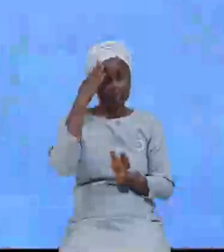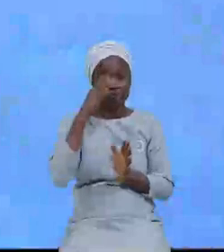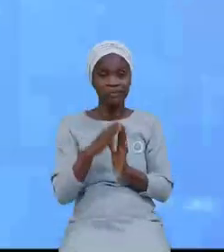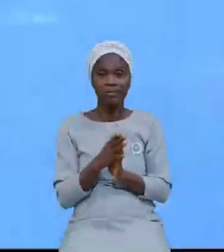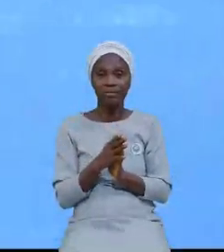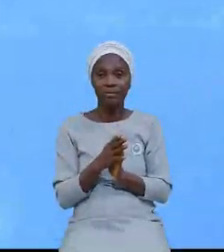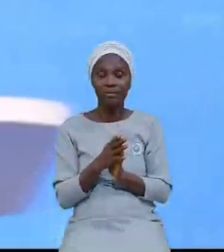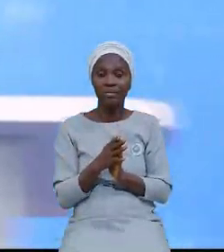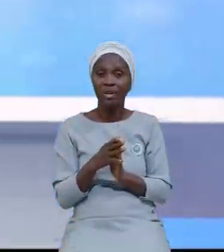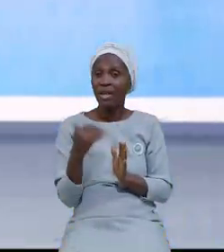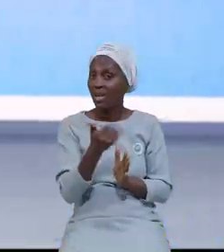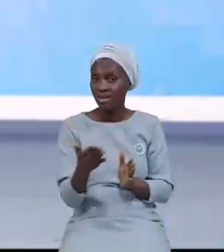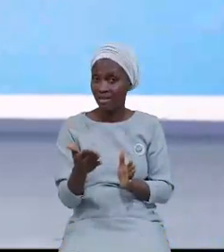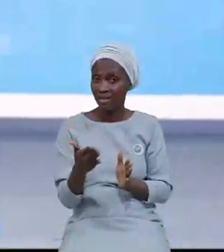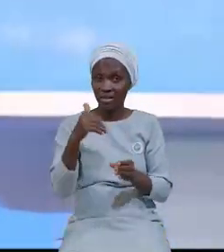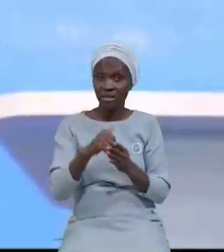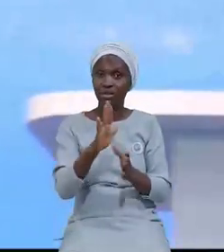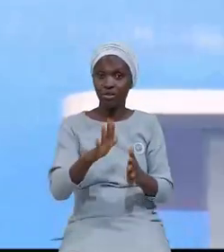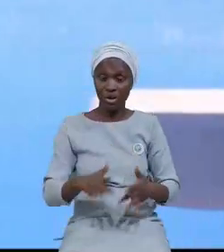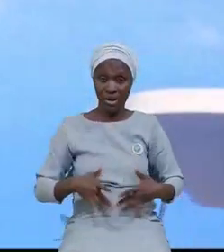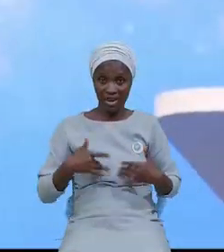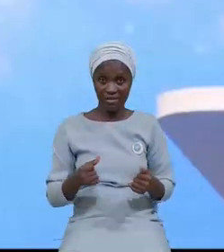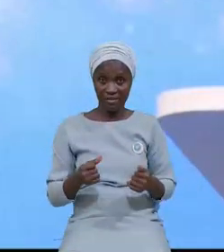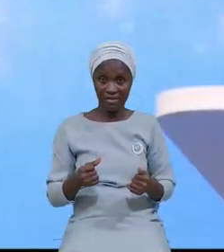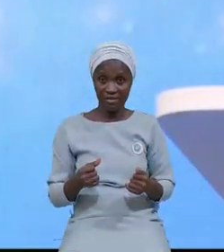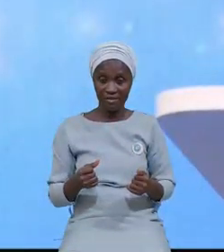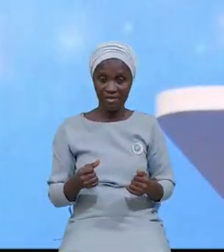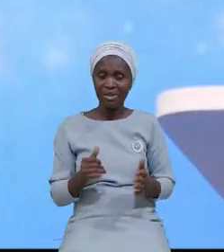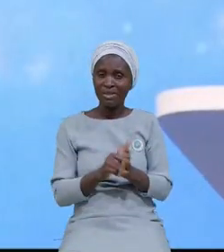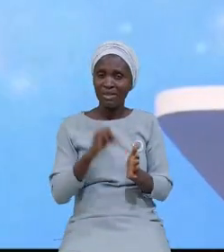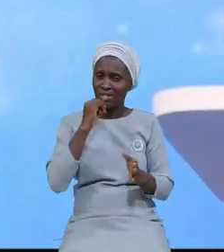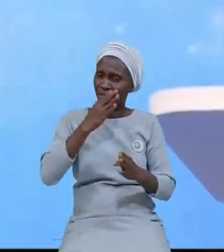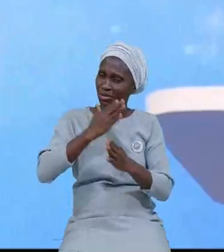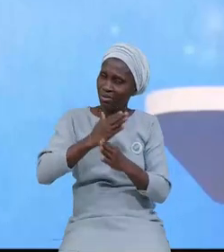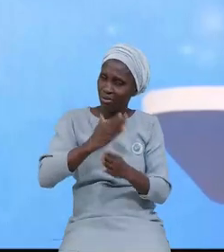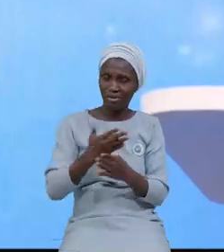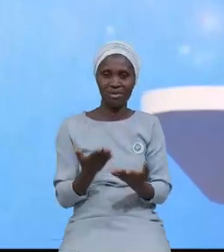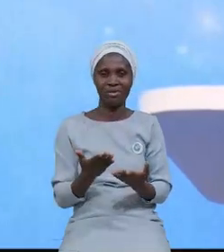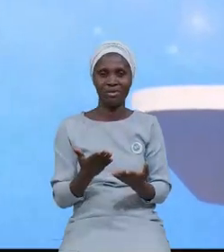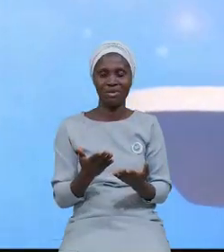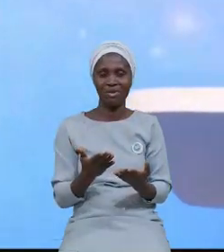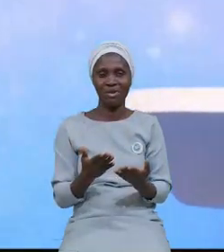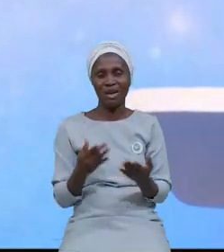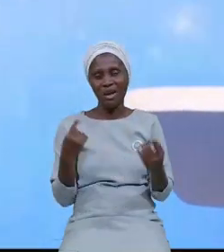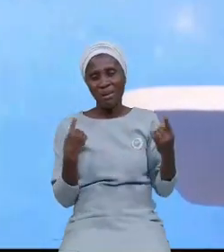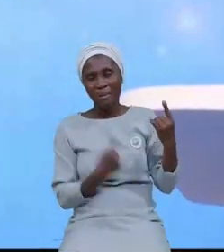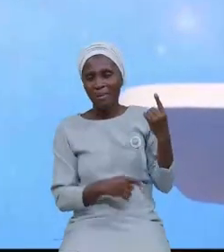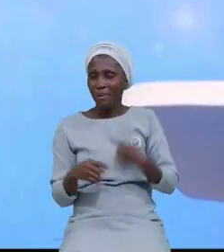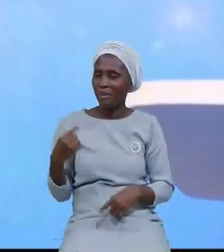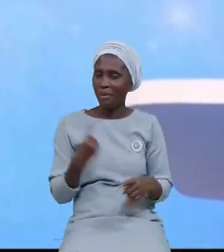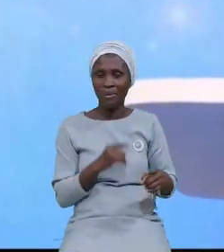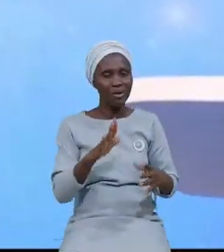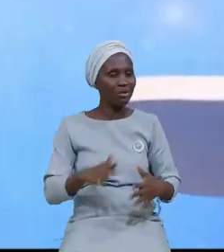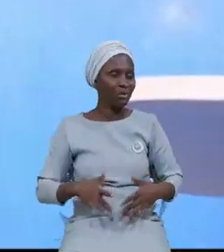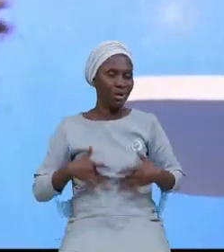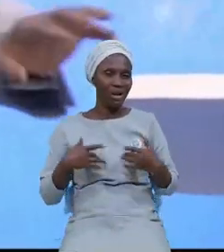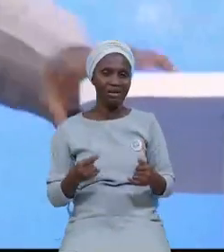savez quelque chose qu'il y a dans ta vie qui te torture qui traumatise ta